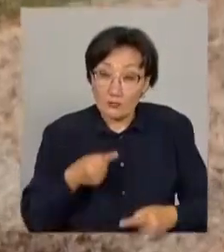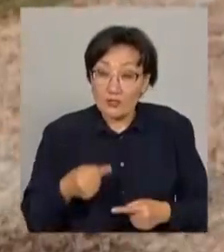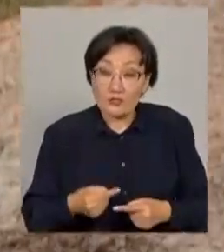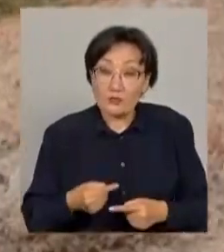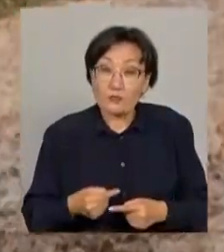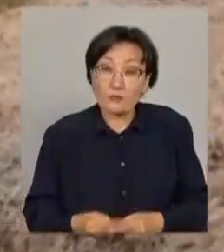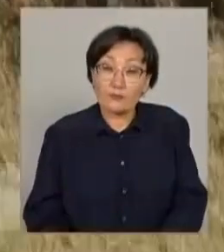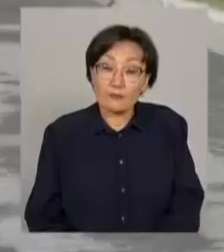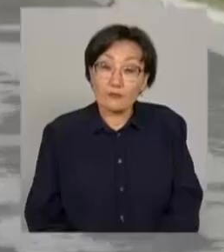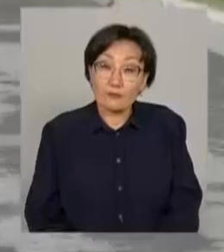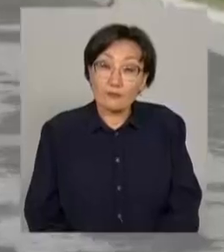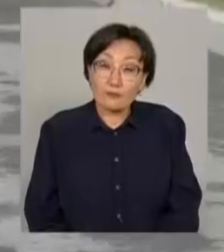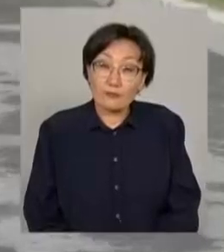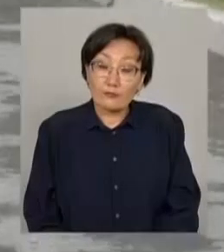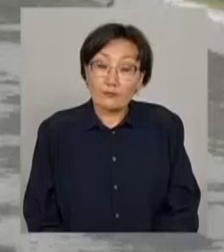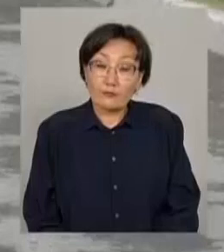ценностям.